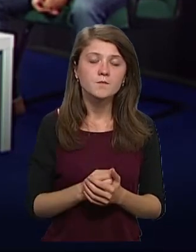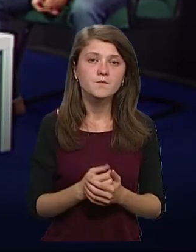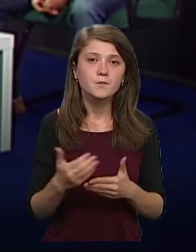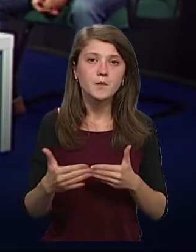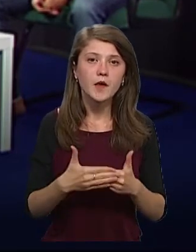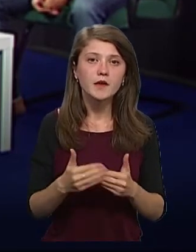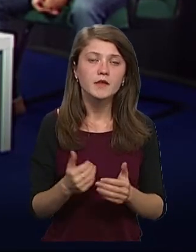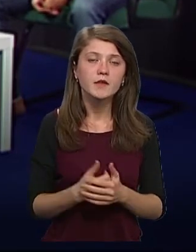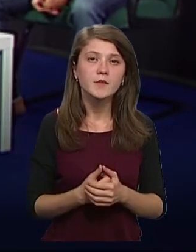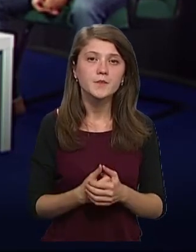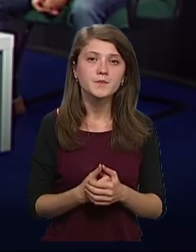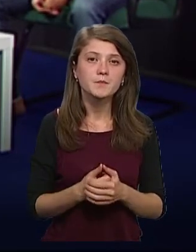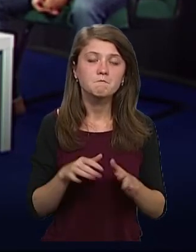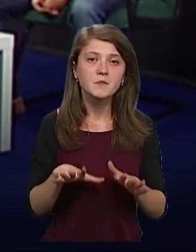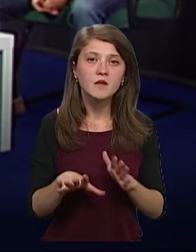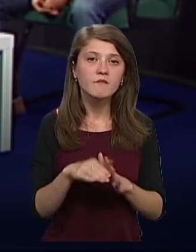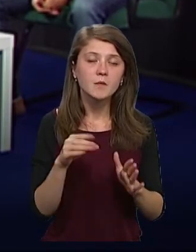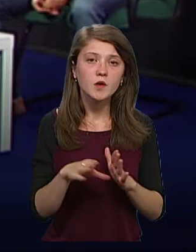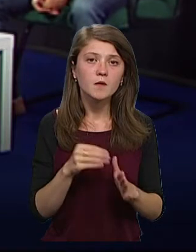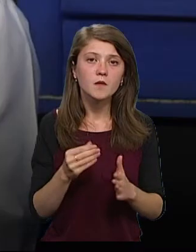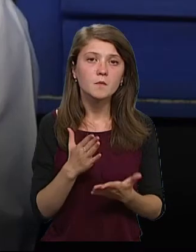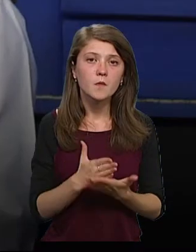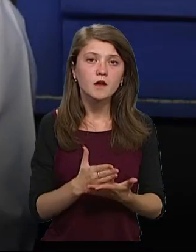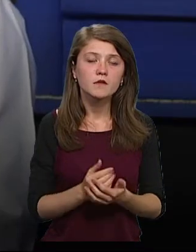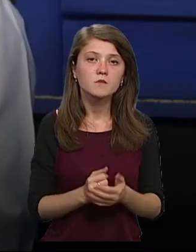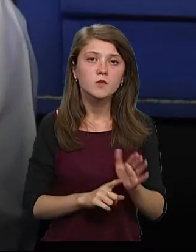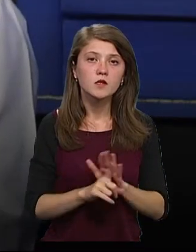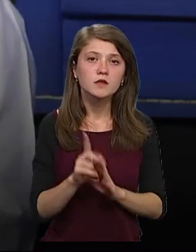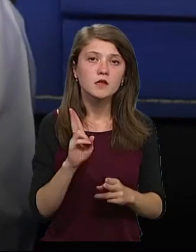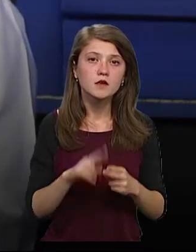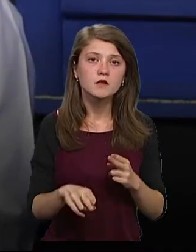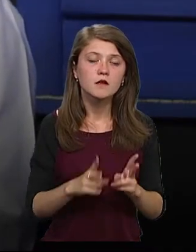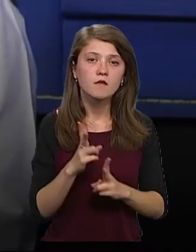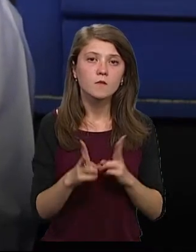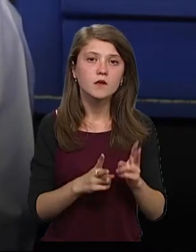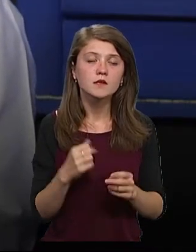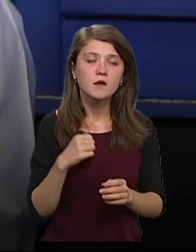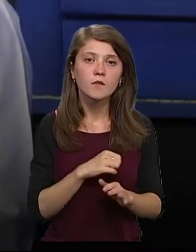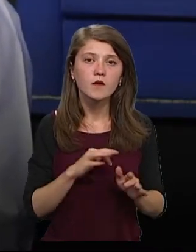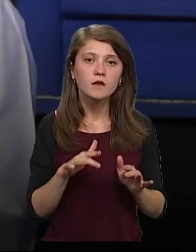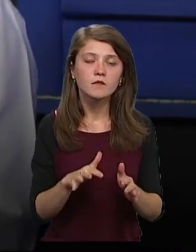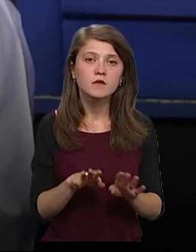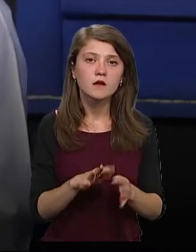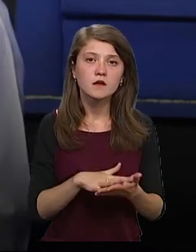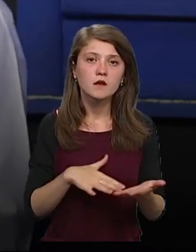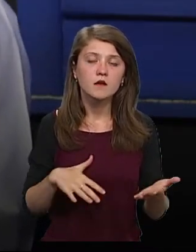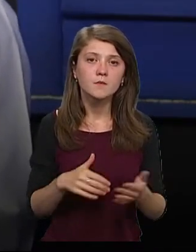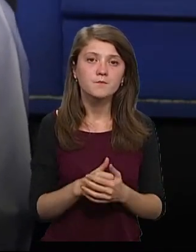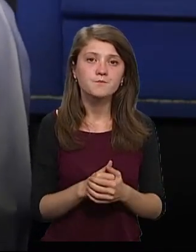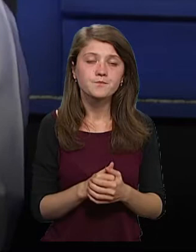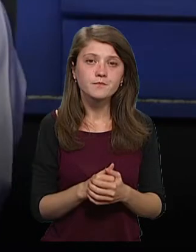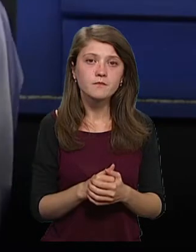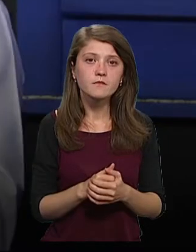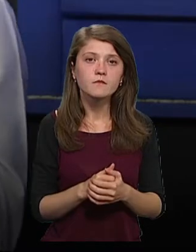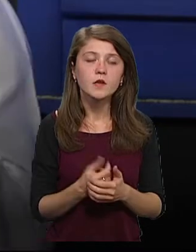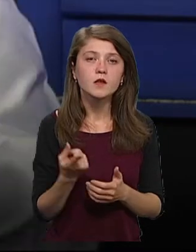перед місцевими виборами має спочатку закінчитися реформа місцевого середування та територіальної організації влади.